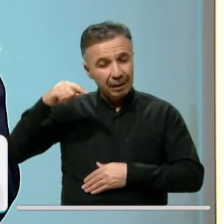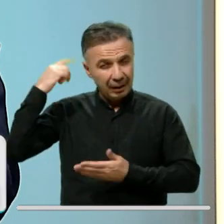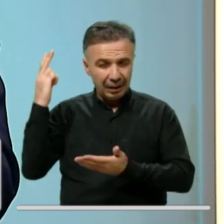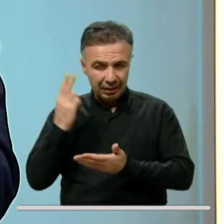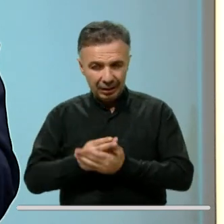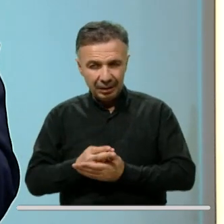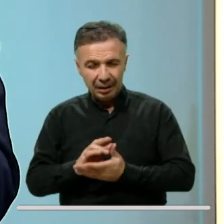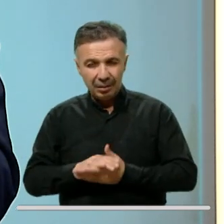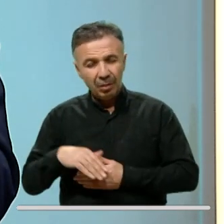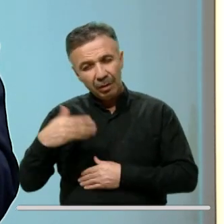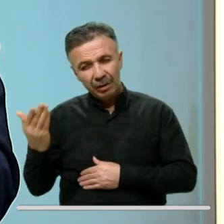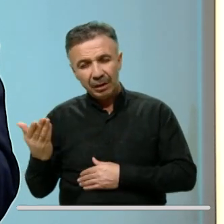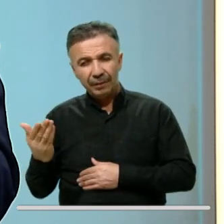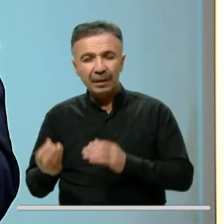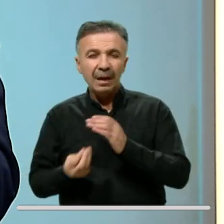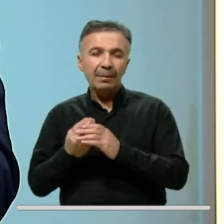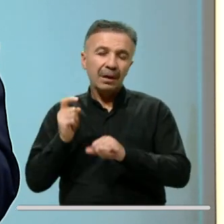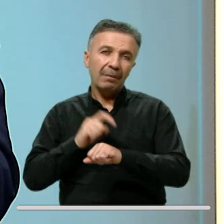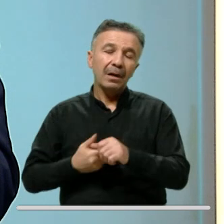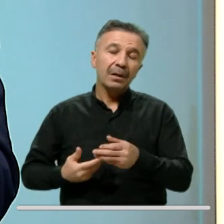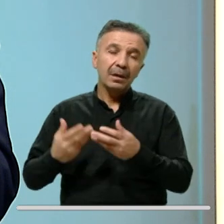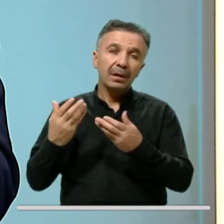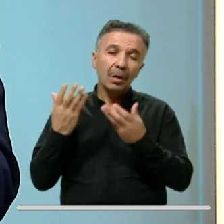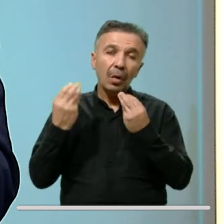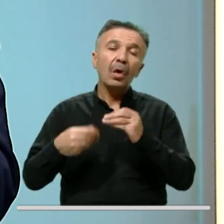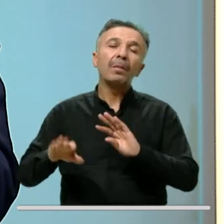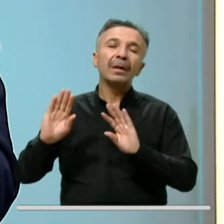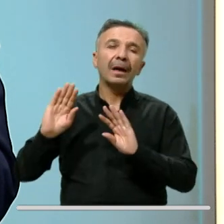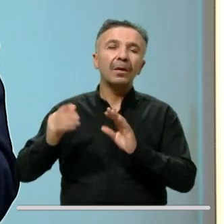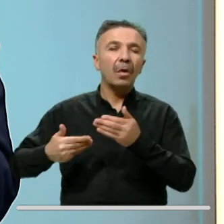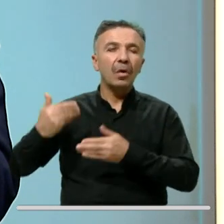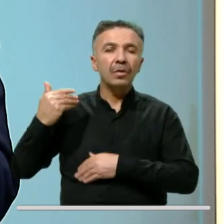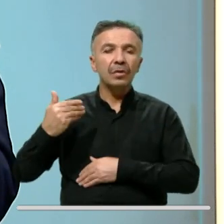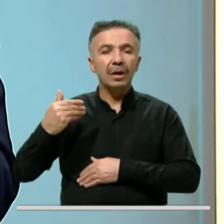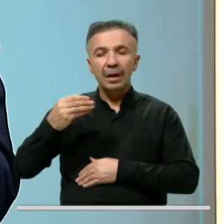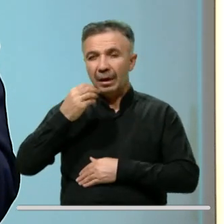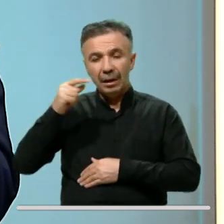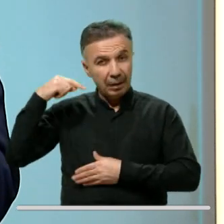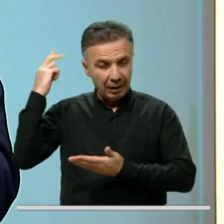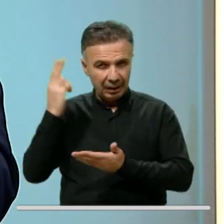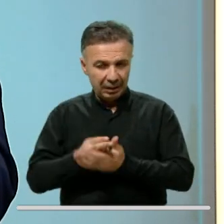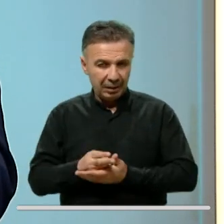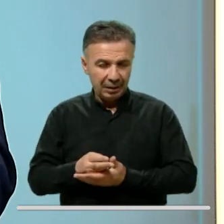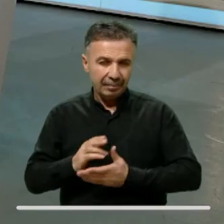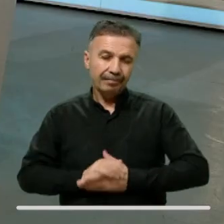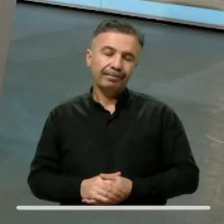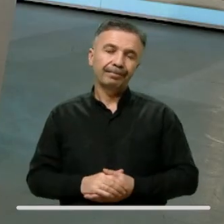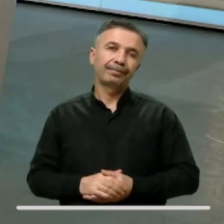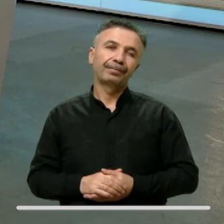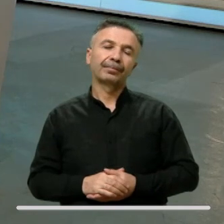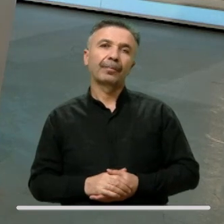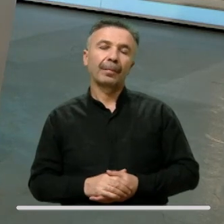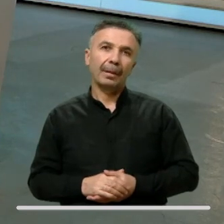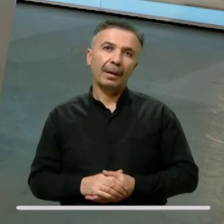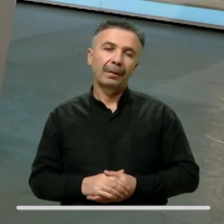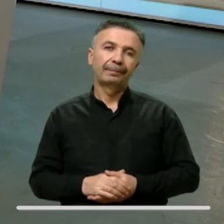oruçlara imsak vakti olmadan niyet edilmelidir. Ondan sonra niyet edilirse bunlar geçerli değildir. Eyvallah hocam.